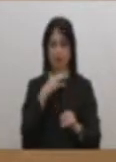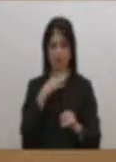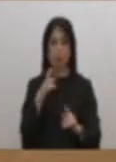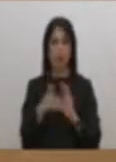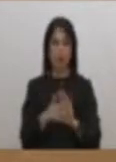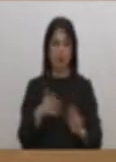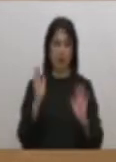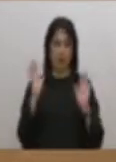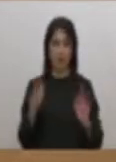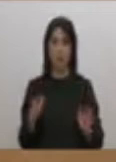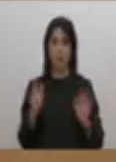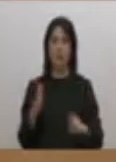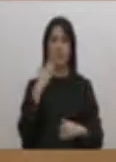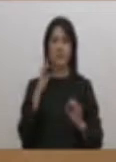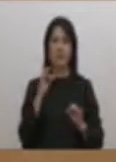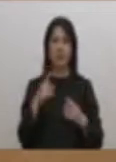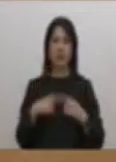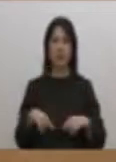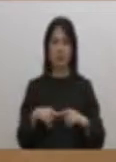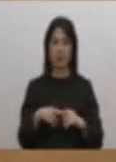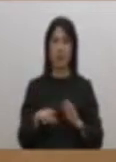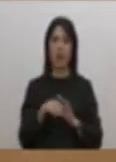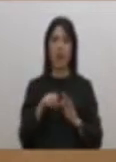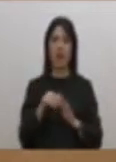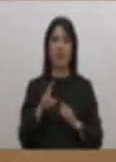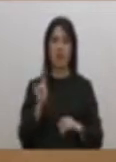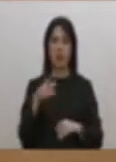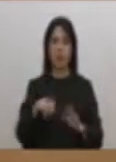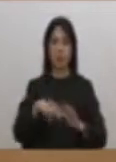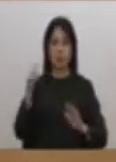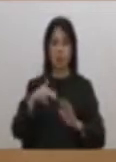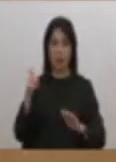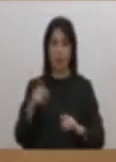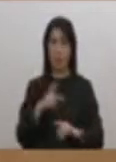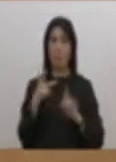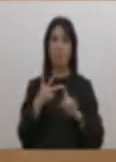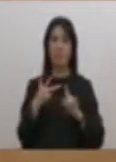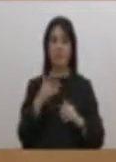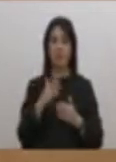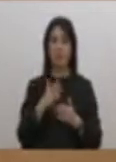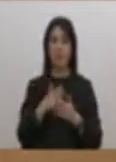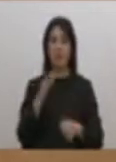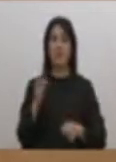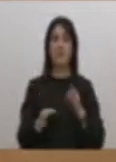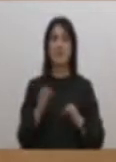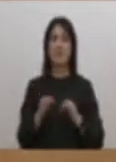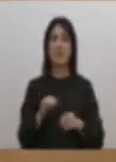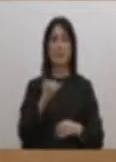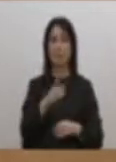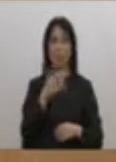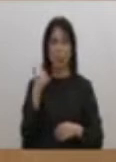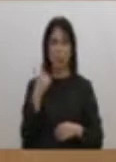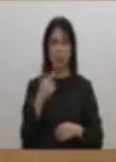nu, samartlian sazogadoebashi, albat archevnebs ar unda iparavden. Mesame punkti ari ro, sasamartlo ar gakhto,